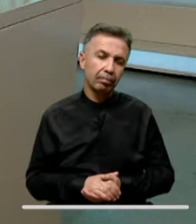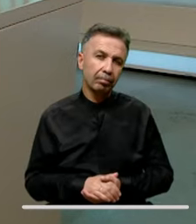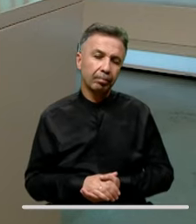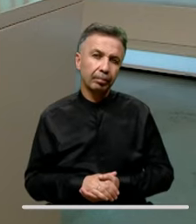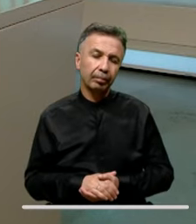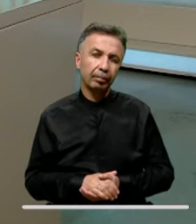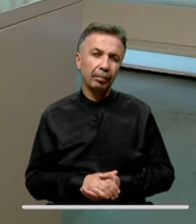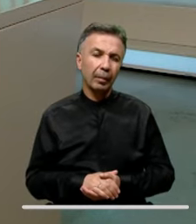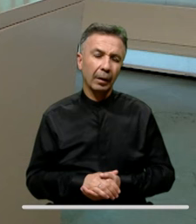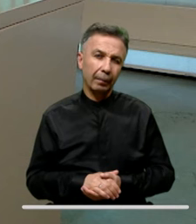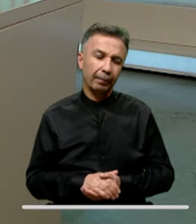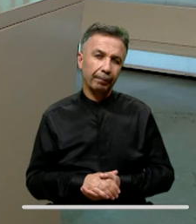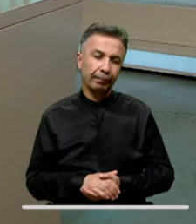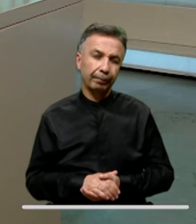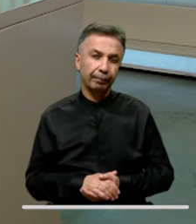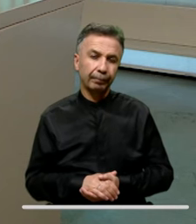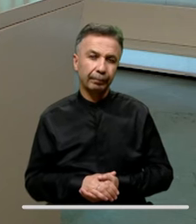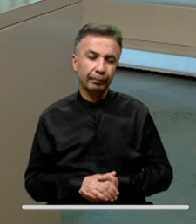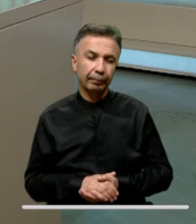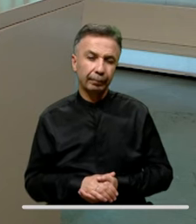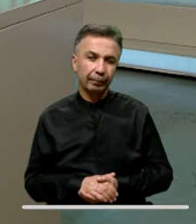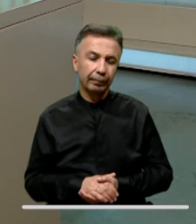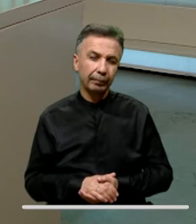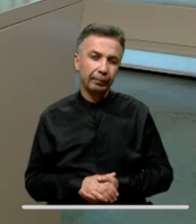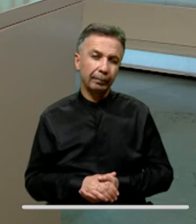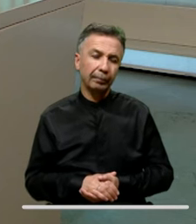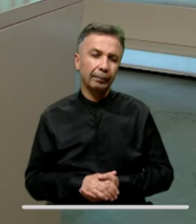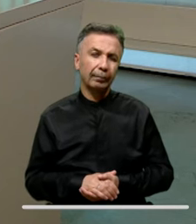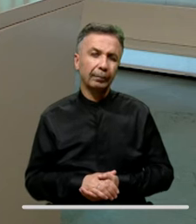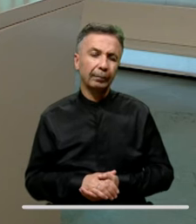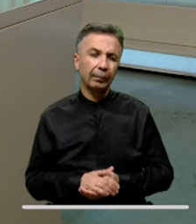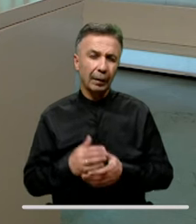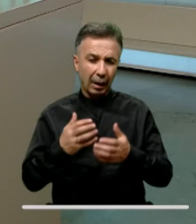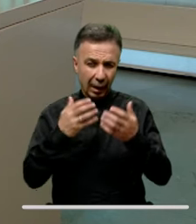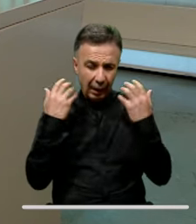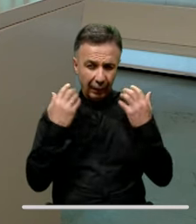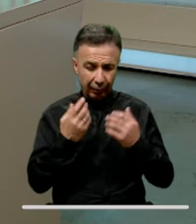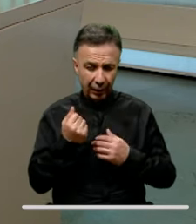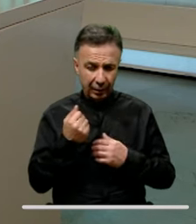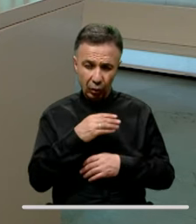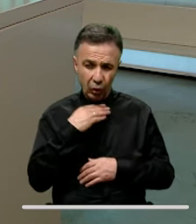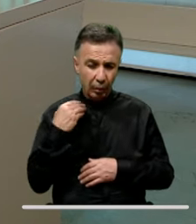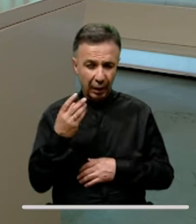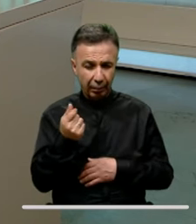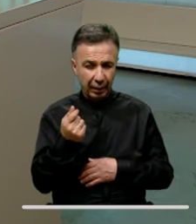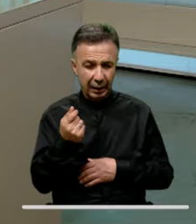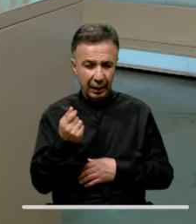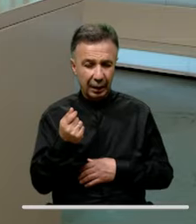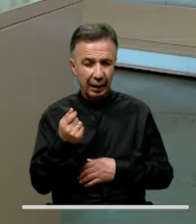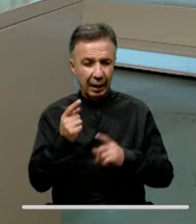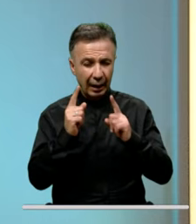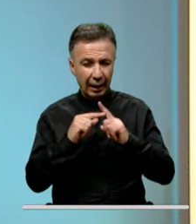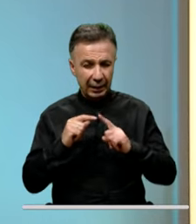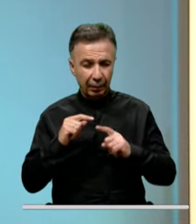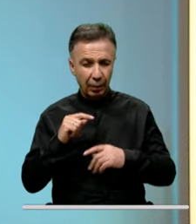İnşallah. Ya şu konuda biraz tereddütlerim var. Yani kafamda soru işaretleri var. Yani kurban bedelini yani hesaba yatırmakla iş bitiyor